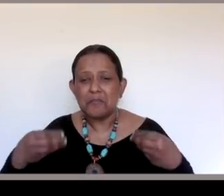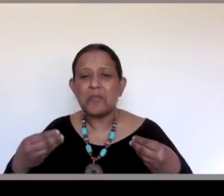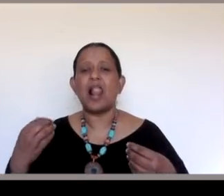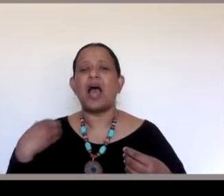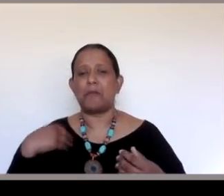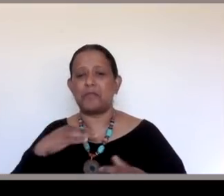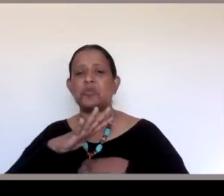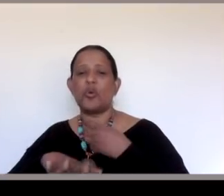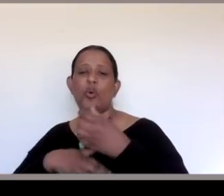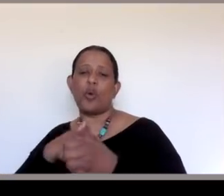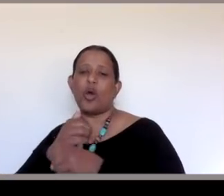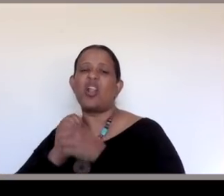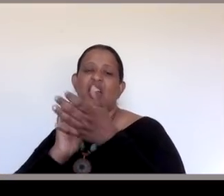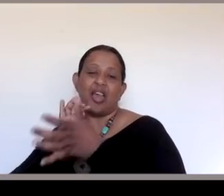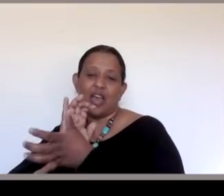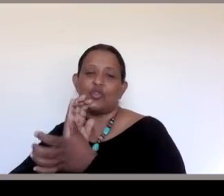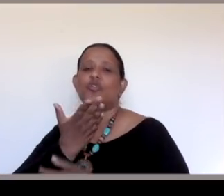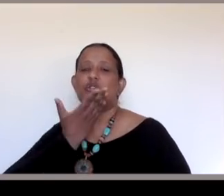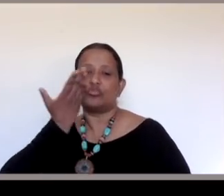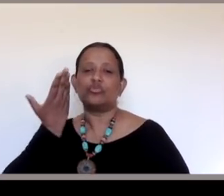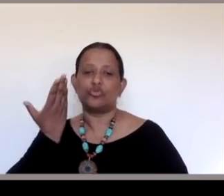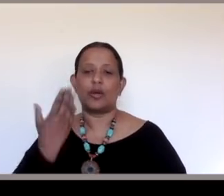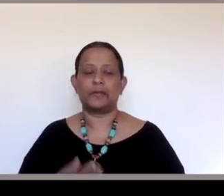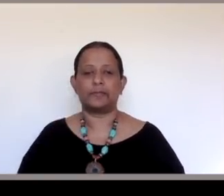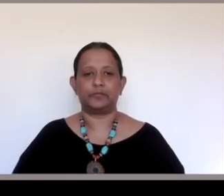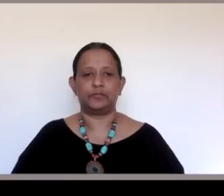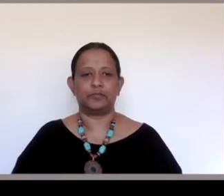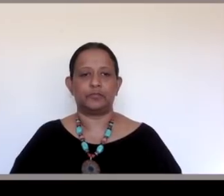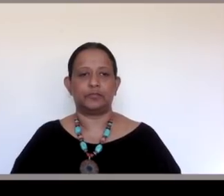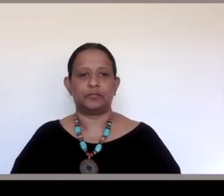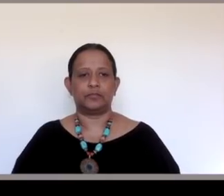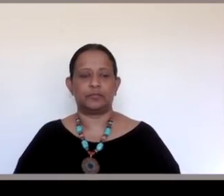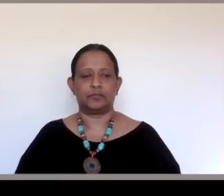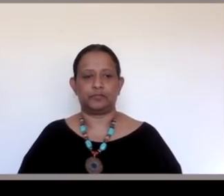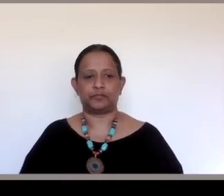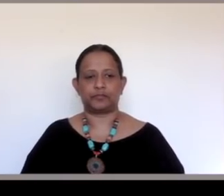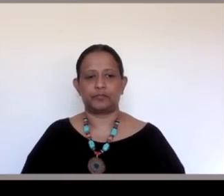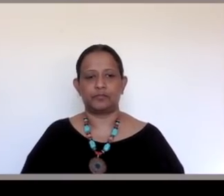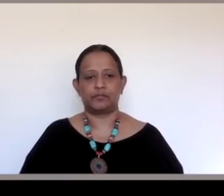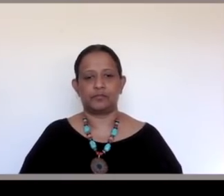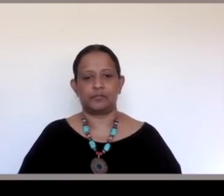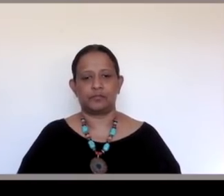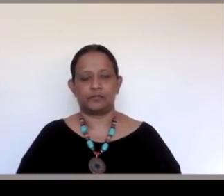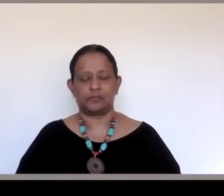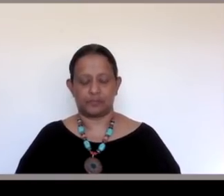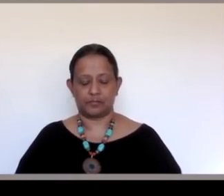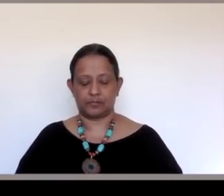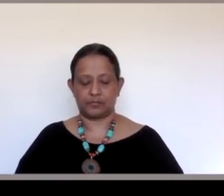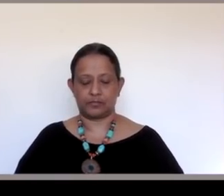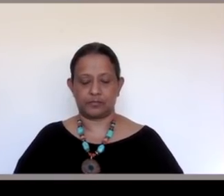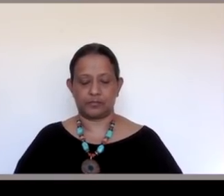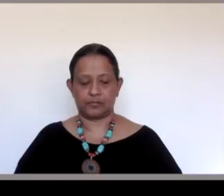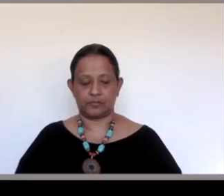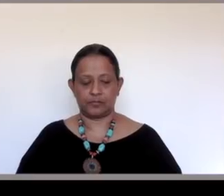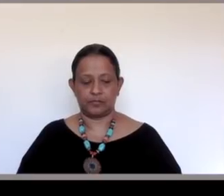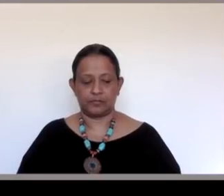ஓஹு பொலவ உருமக்கரகண்ணோய சாந்த குணமுள்ளவர்கள் ஆசீர்வதிக்கப்பட்டவர்கள் அவர்கள் பூமியை சுதந்தரித்துக் கொள்வார்கள்